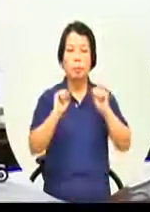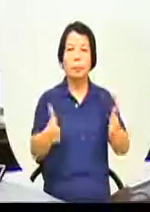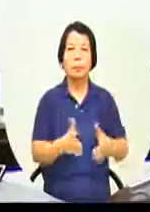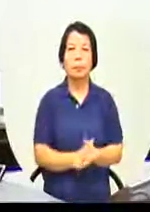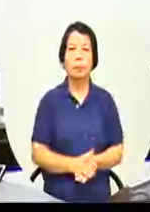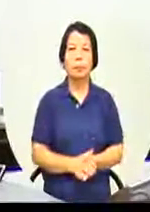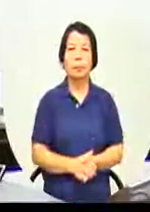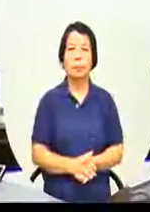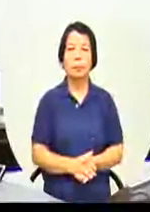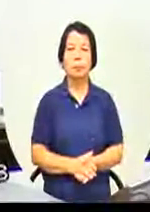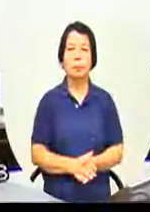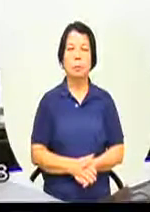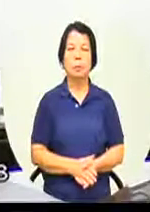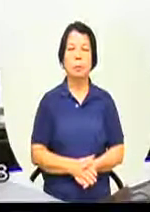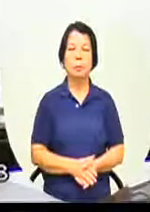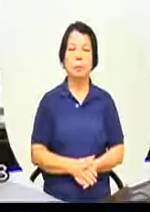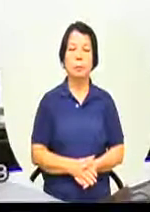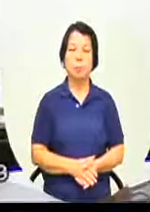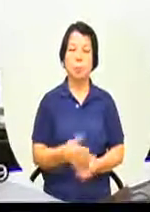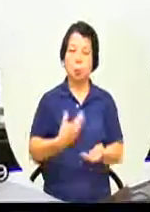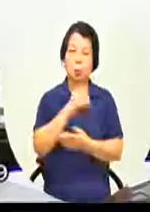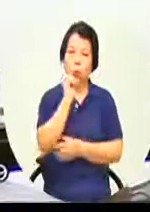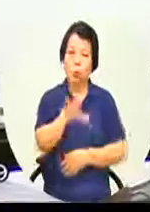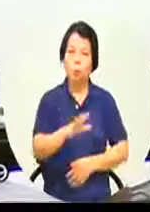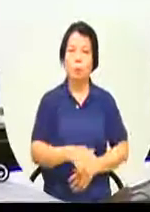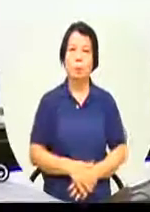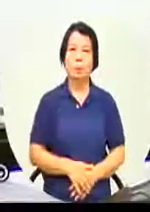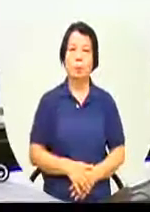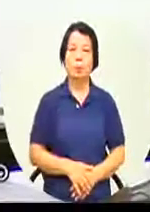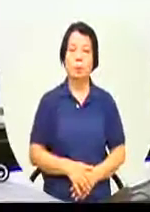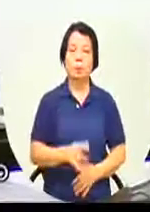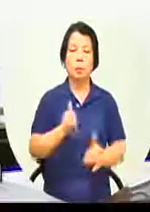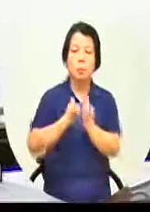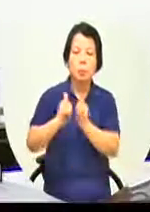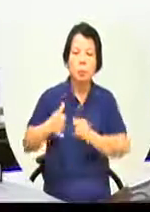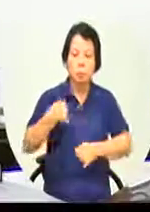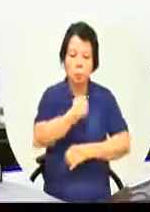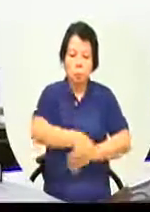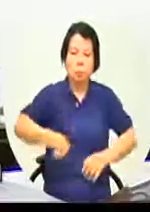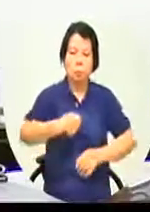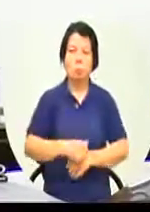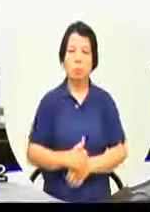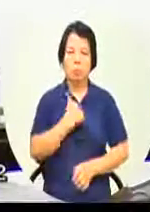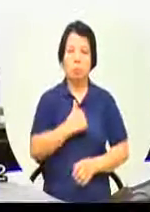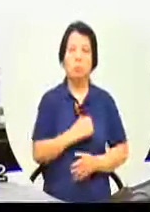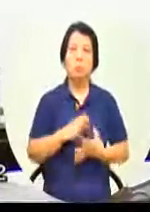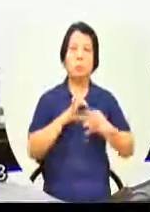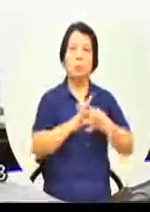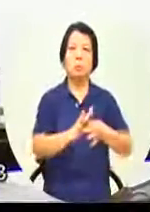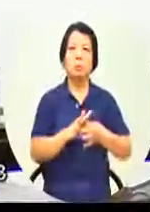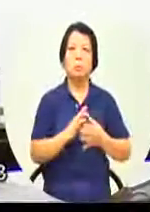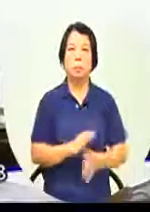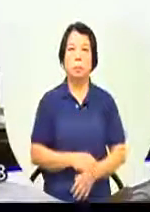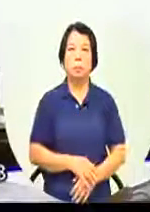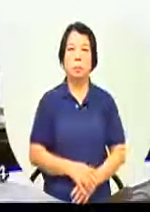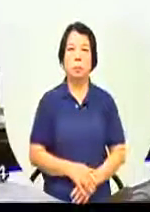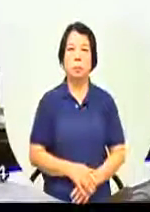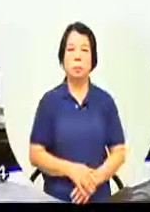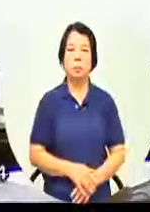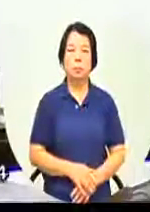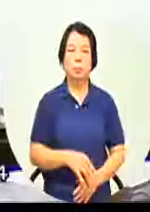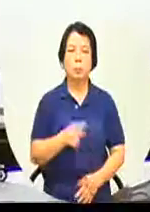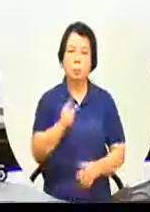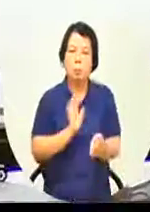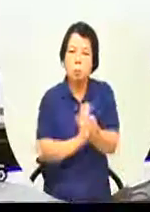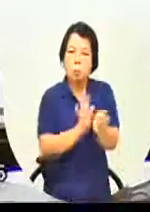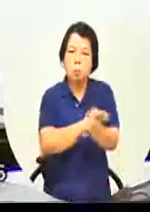必须要告诉蔡局长，这个我们市民的健康真的很关系到这个你在推